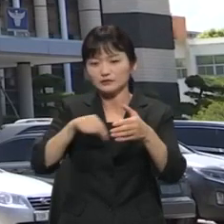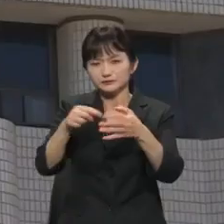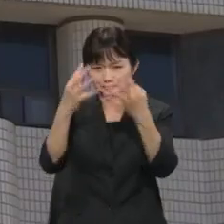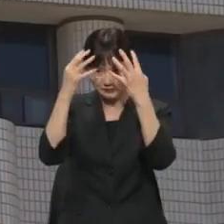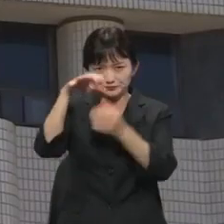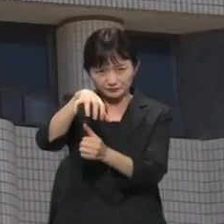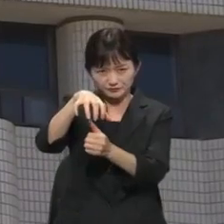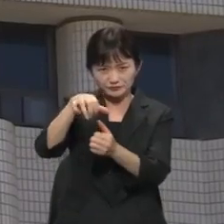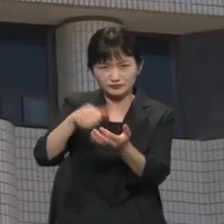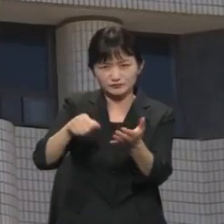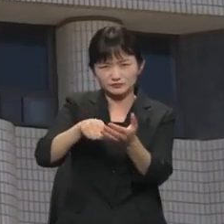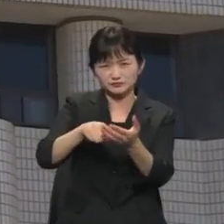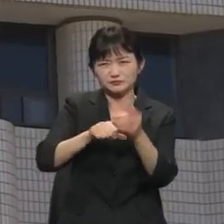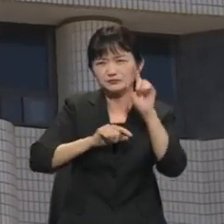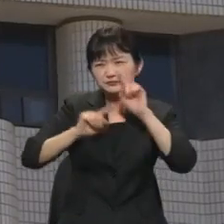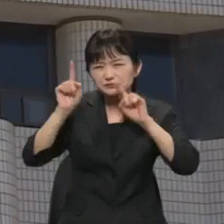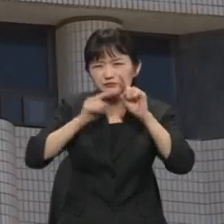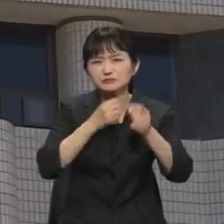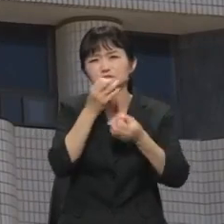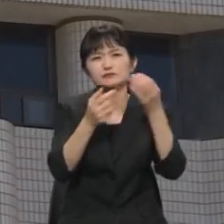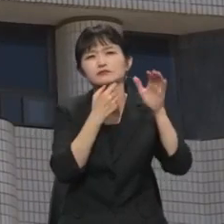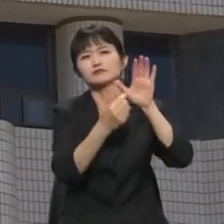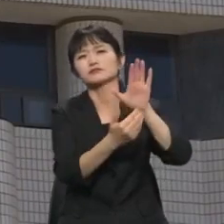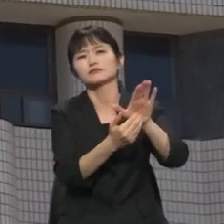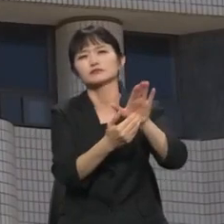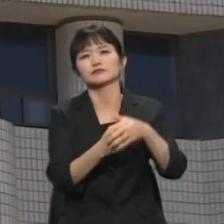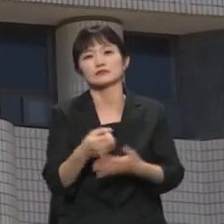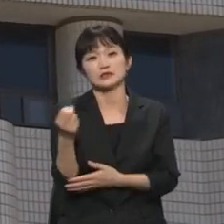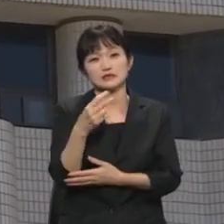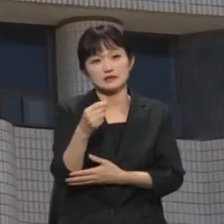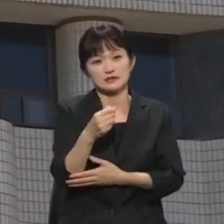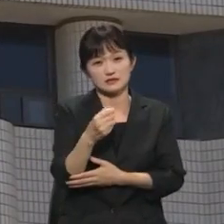거부했다고 하는데요. 경찰은 상습적이고